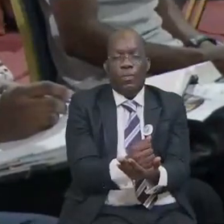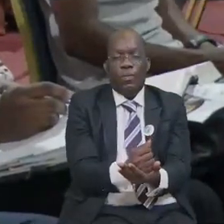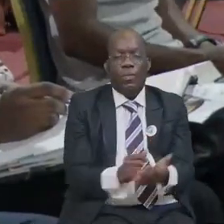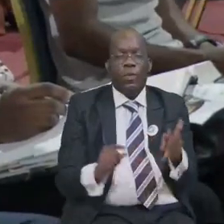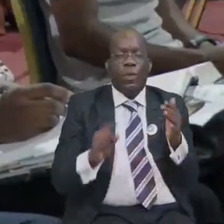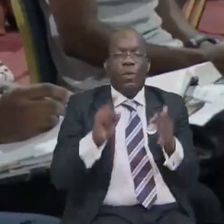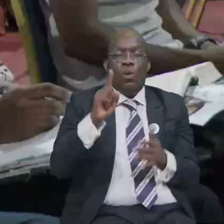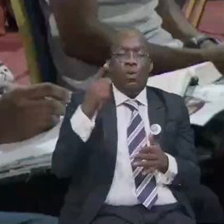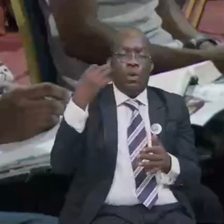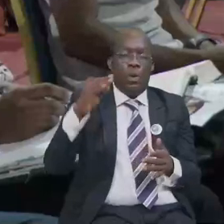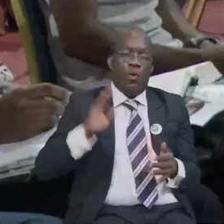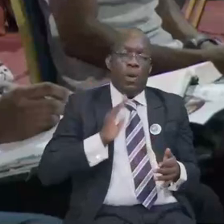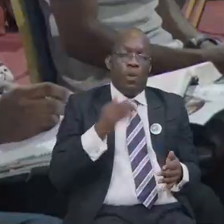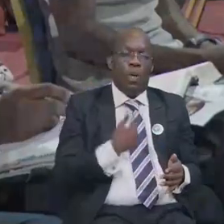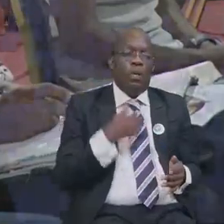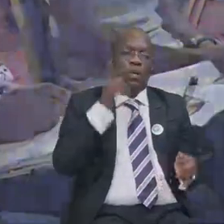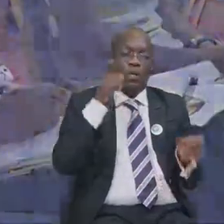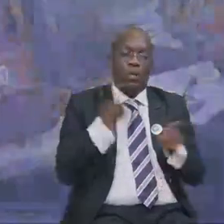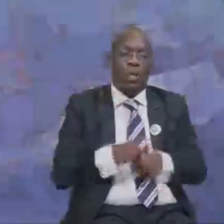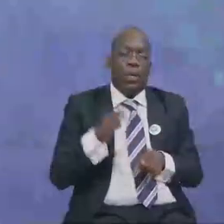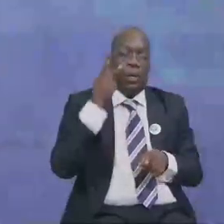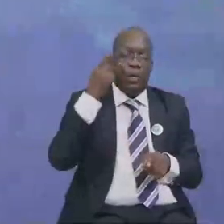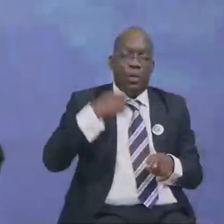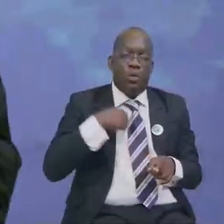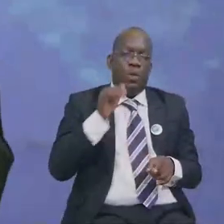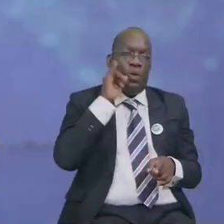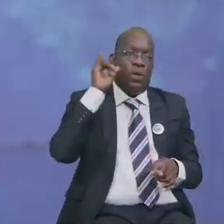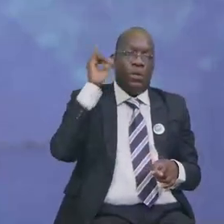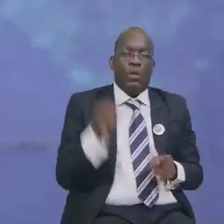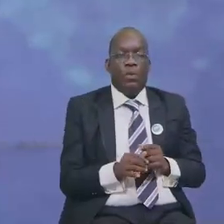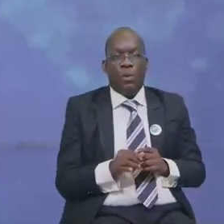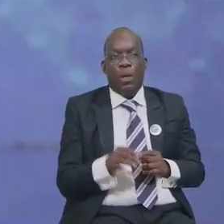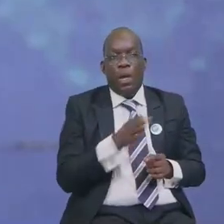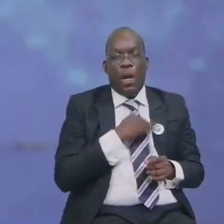L'une de nos sœurs m'a vu hier. Elle m'a dit,